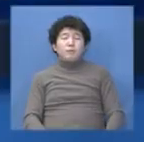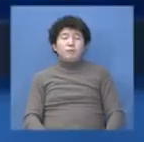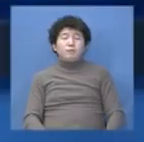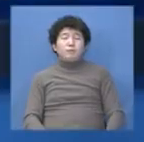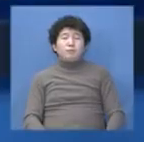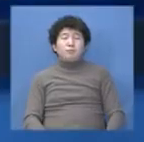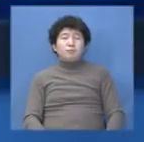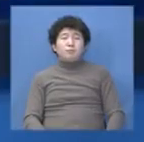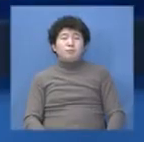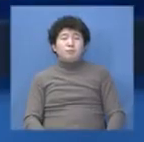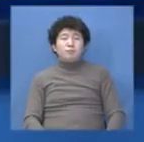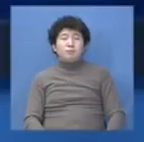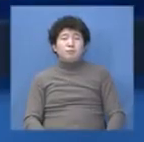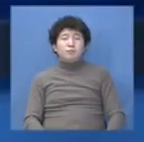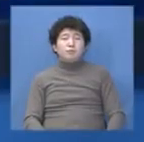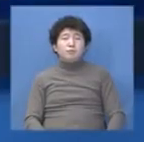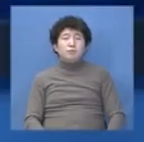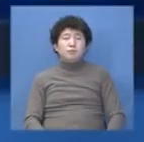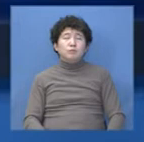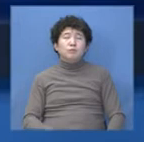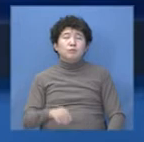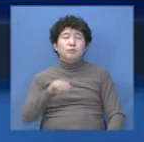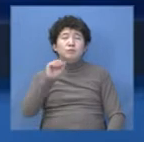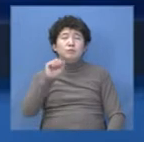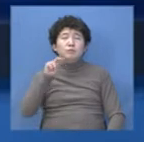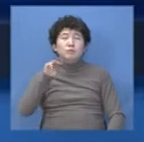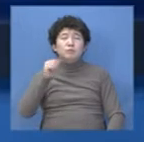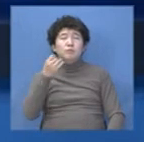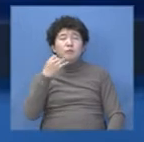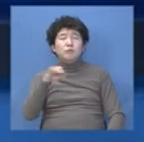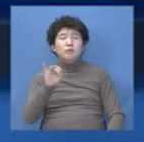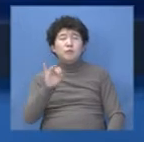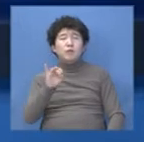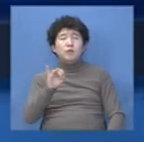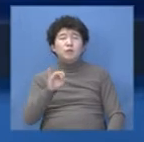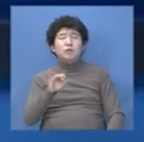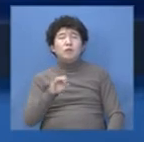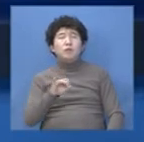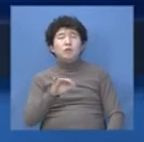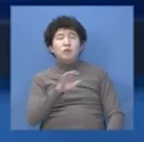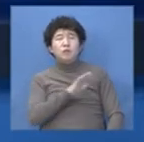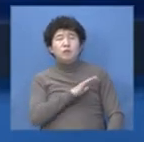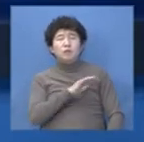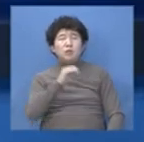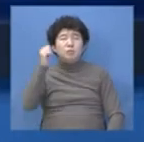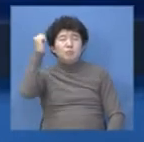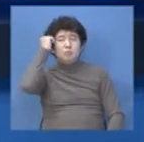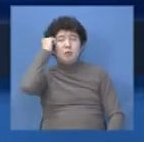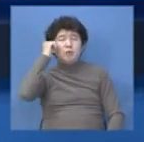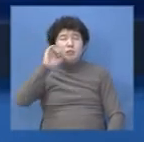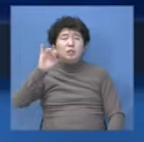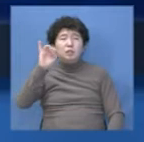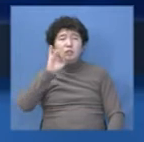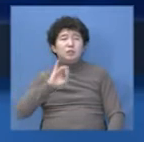В районе Алтая в течение 15 лет в аварийном состоянии находился уникальный памятник истории, в котором расположен зал краеведения